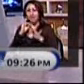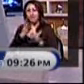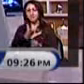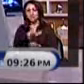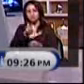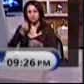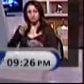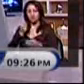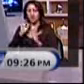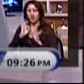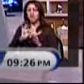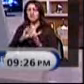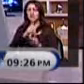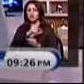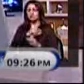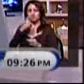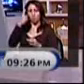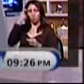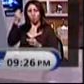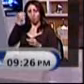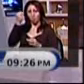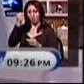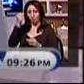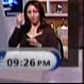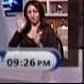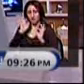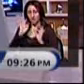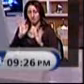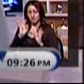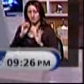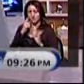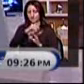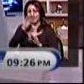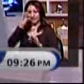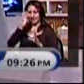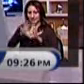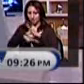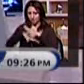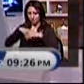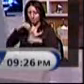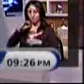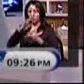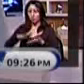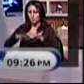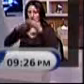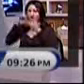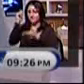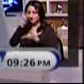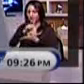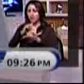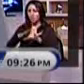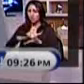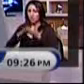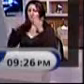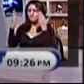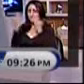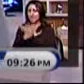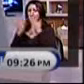اتنين، المعارضه اقوى ممن يمثلها. يعني انا ما اعتقدش ان جبهه الانقاذ تستطيع انها تقول